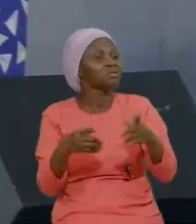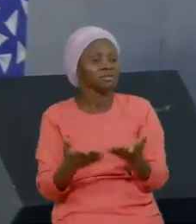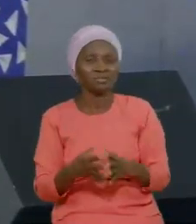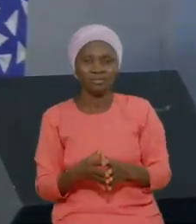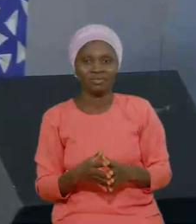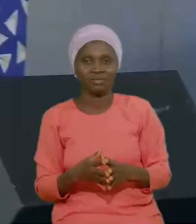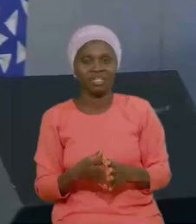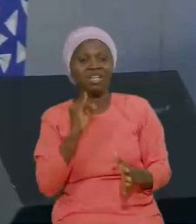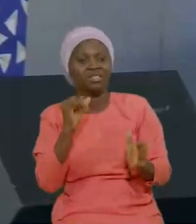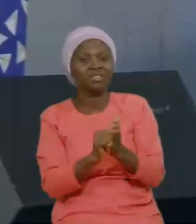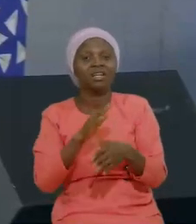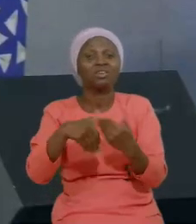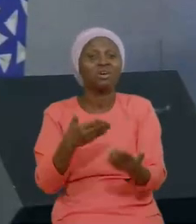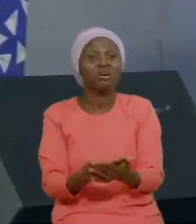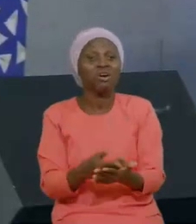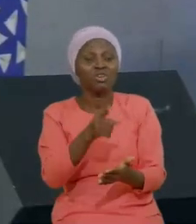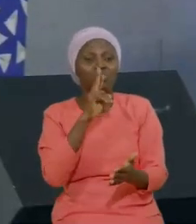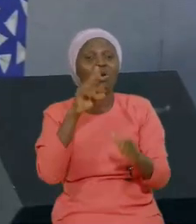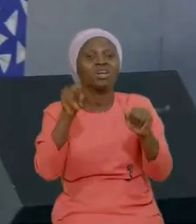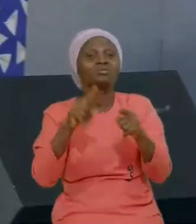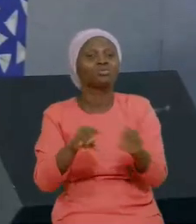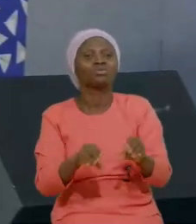C'est tout ça pour, c'est pour ça que tu as créé?